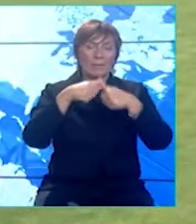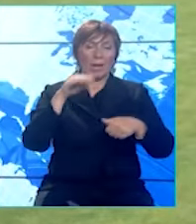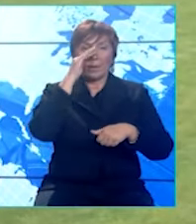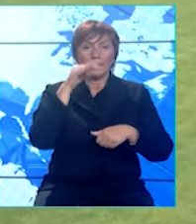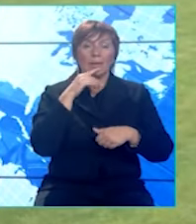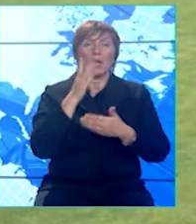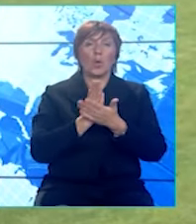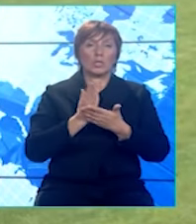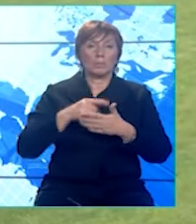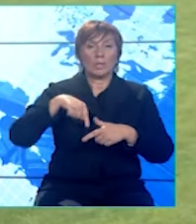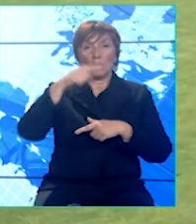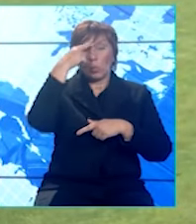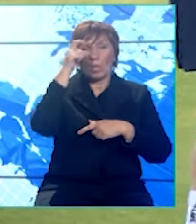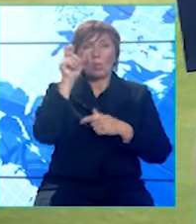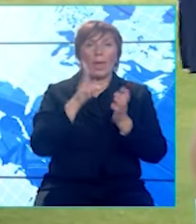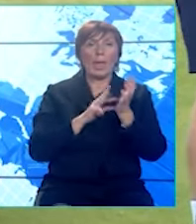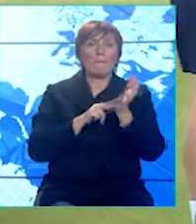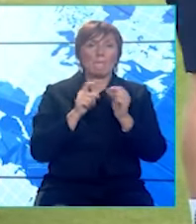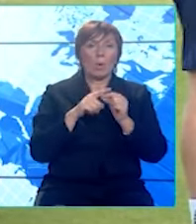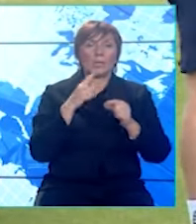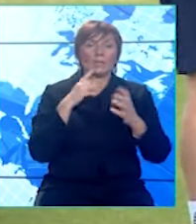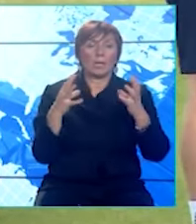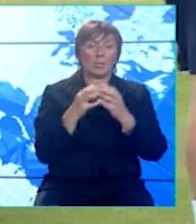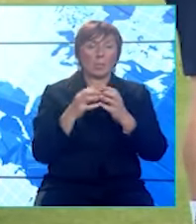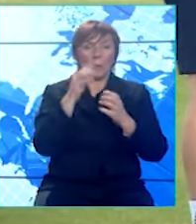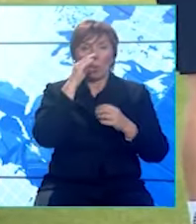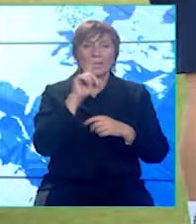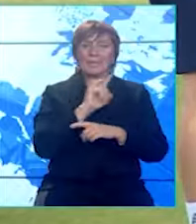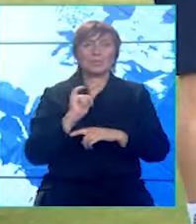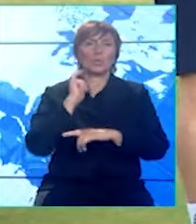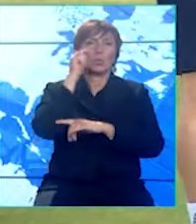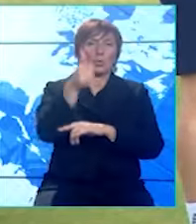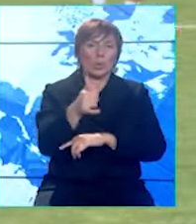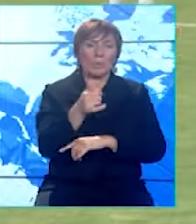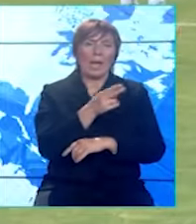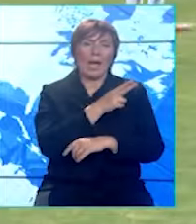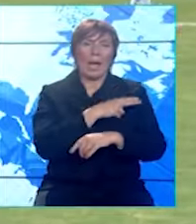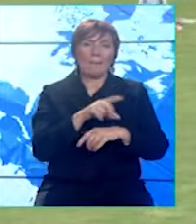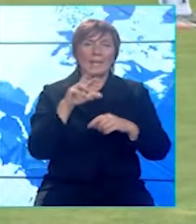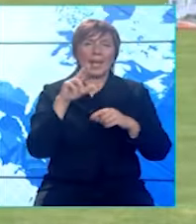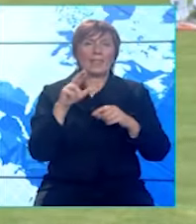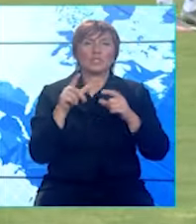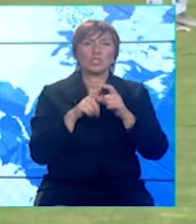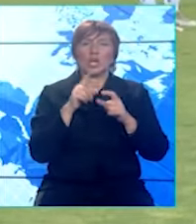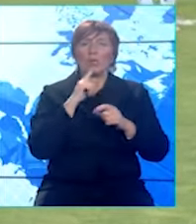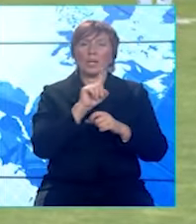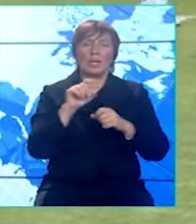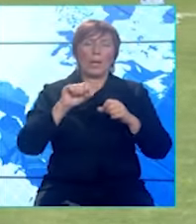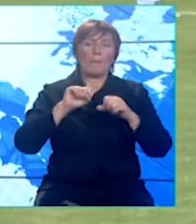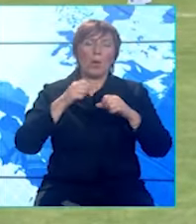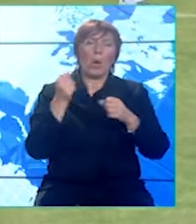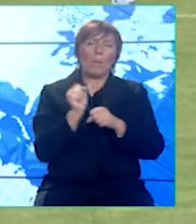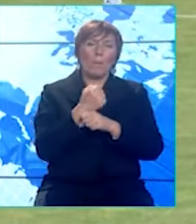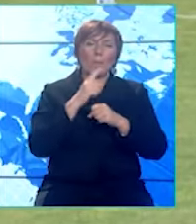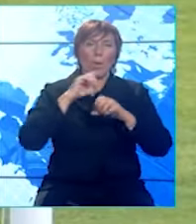koja se u nedjelju igra u Empoliju. Sa ekipom u Italiju nisu doputovali kapiten Edin Džeko, koji se još nije oporavio od